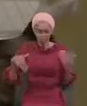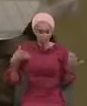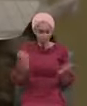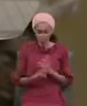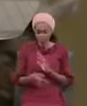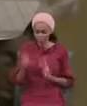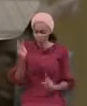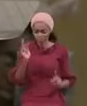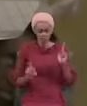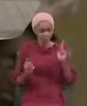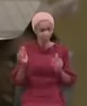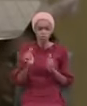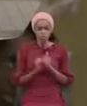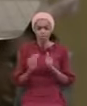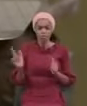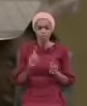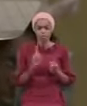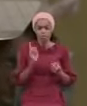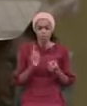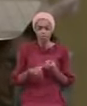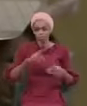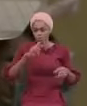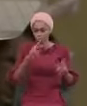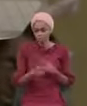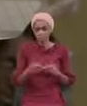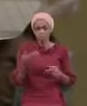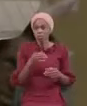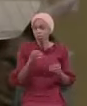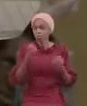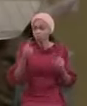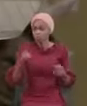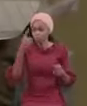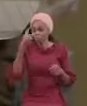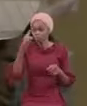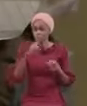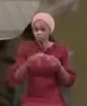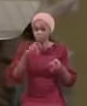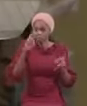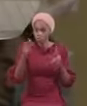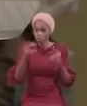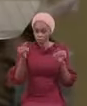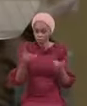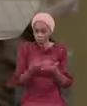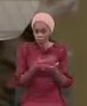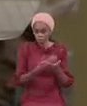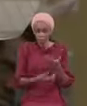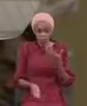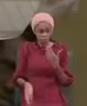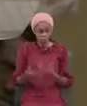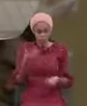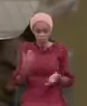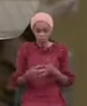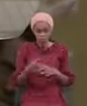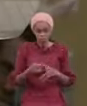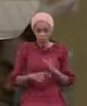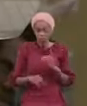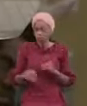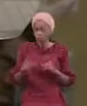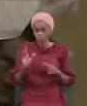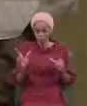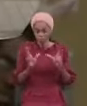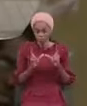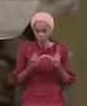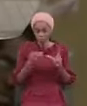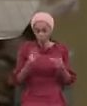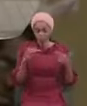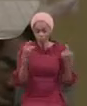qu'ils a à se repentir il y a de places pour se repentir ce jour so votre niveau de péché il y a de il y a de